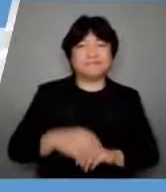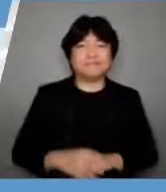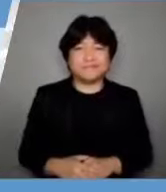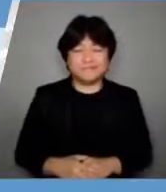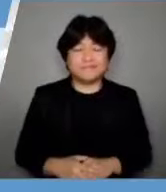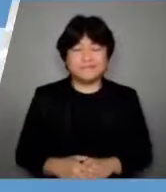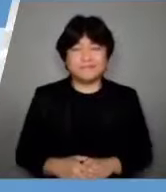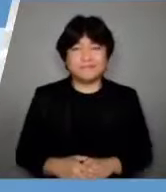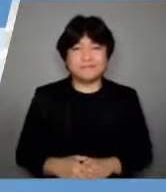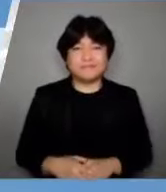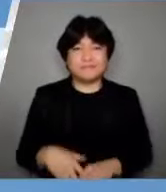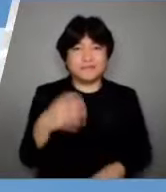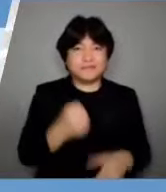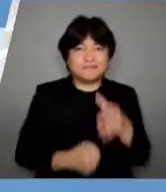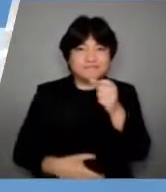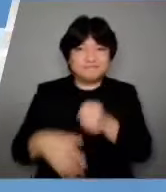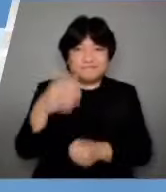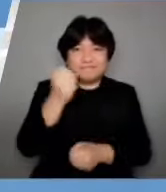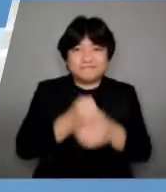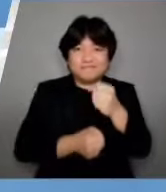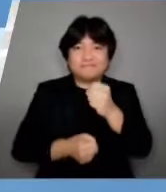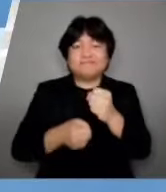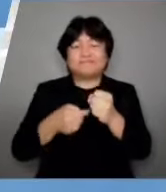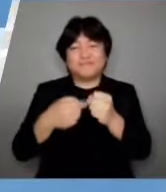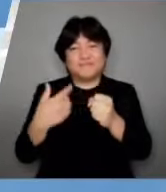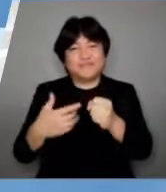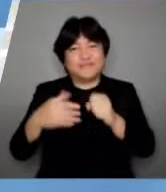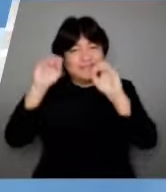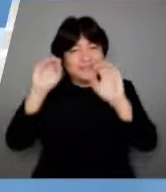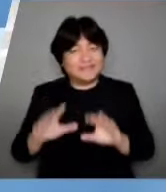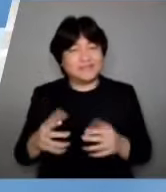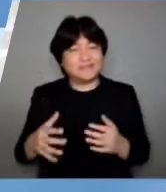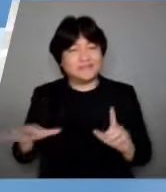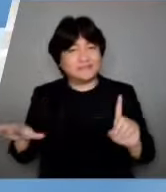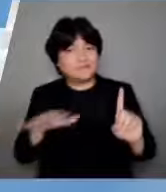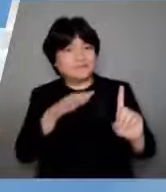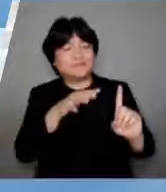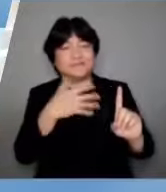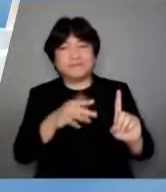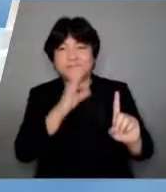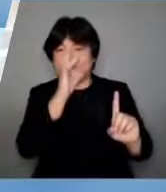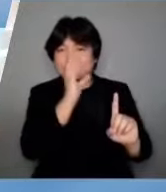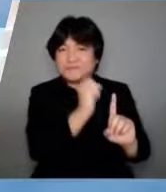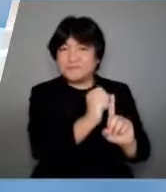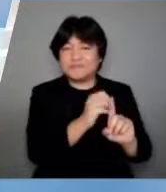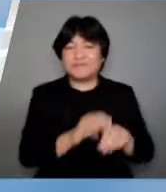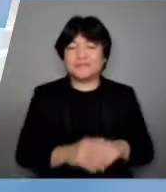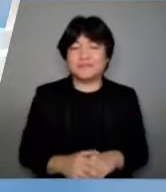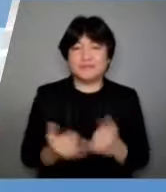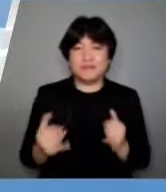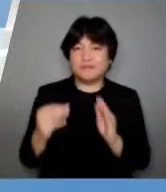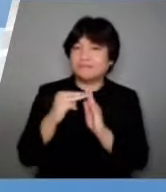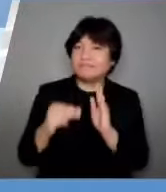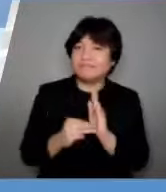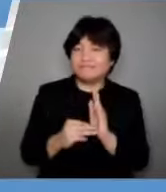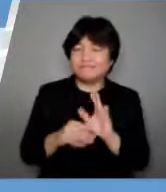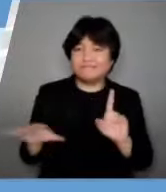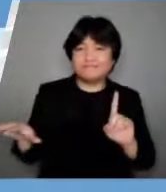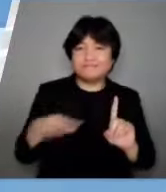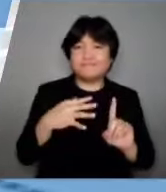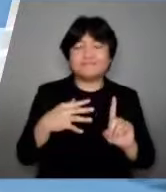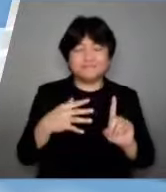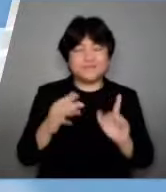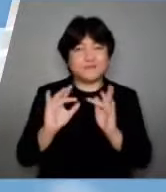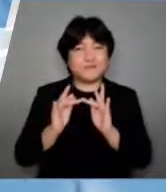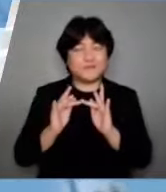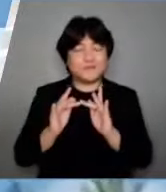Ang girl boss na mga tagpo ni teacher, hinangaan ng marami at may milyon-milyong views online. Pero paalala ni